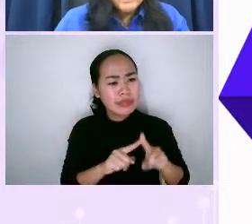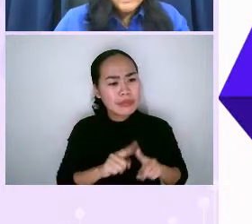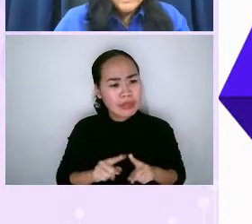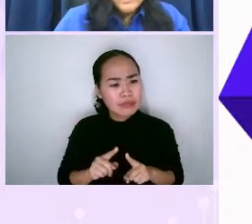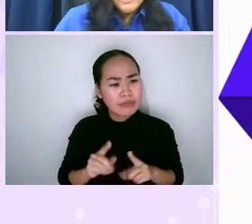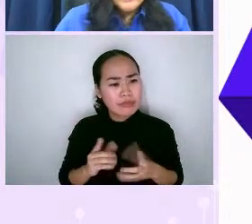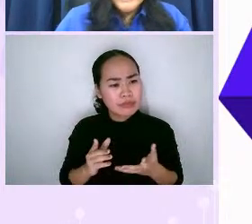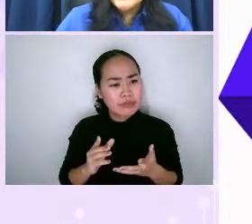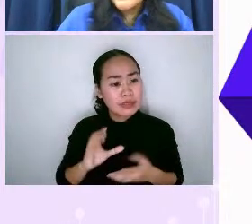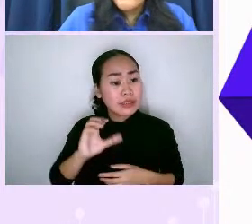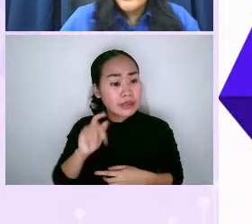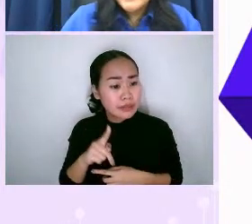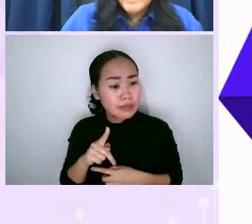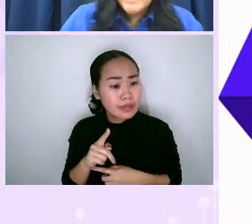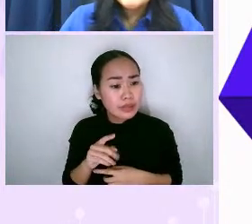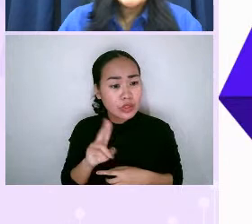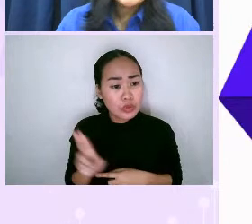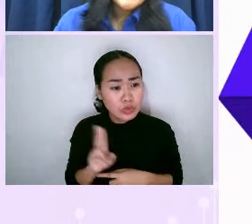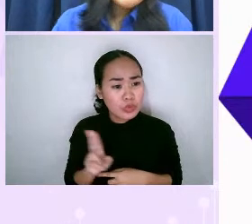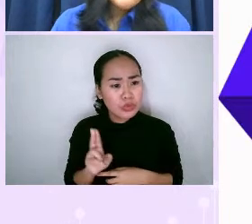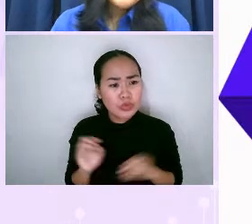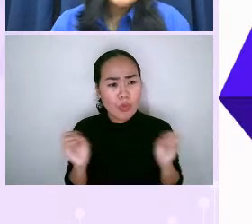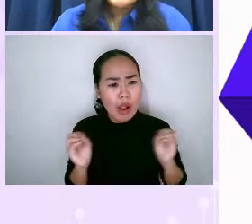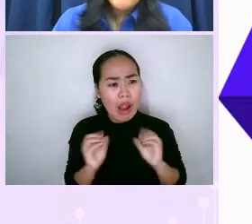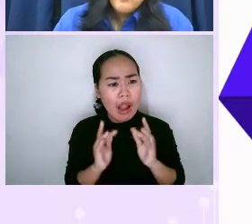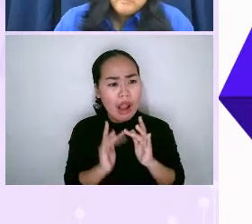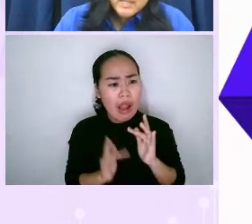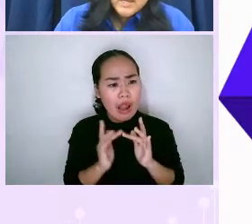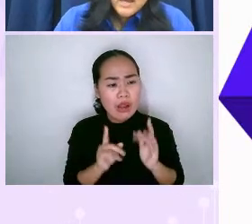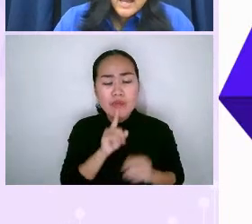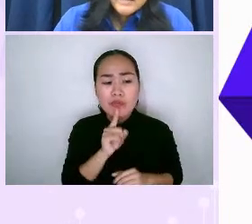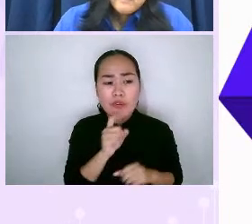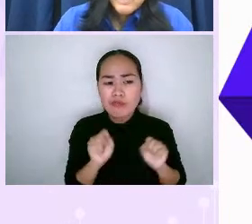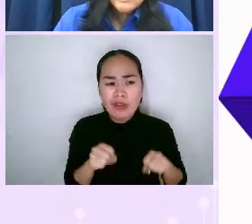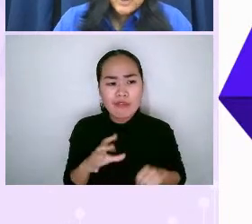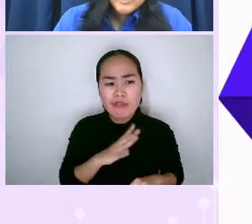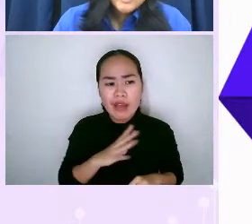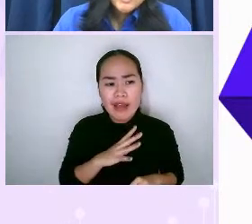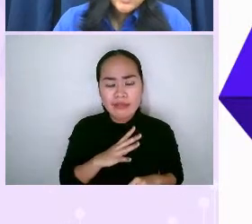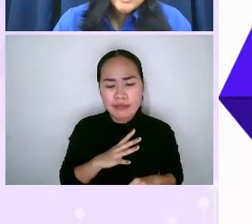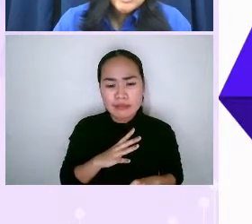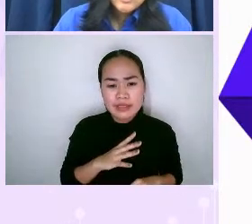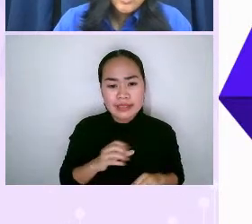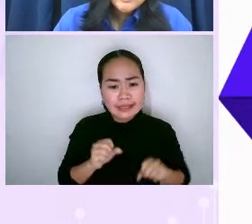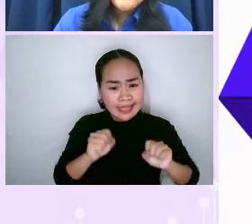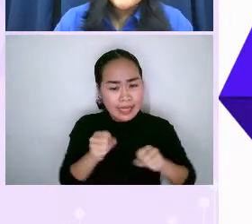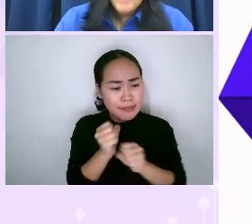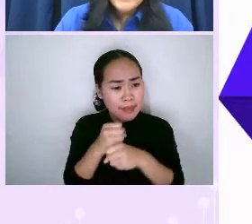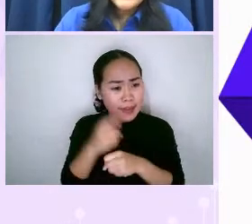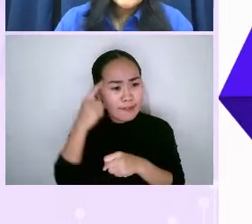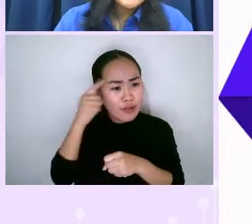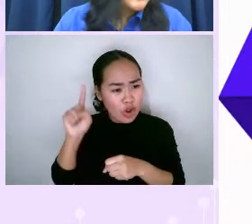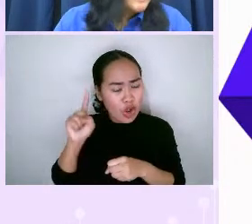offline. Ang TESDA po kasi has designed po the TOP at ang mga learning resources